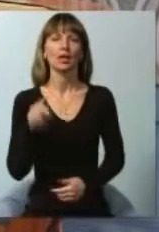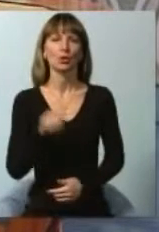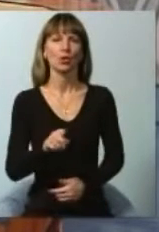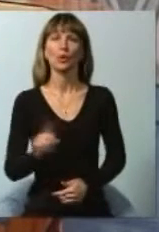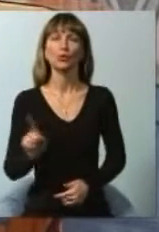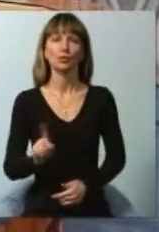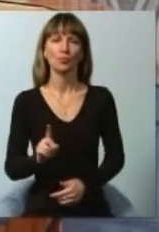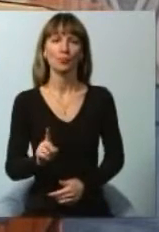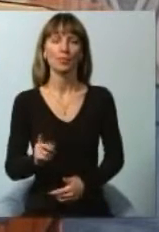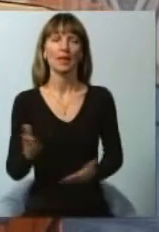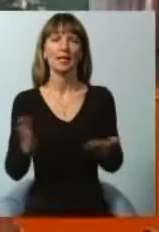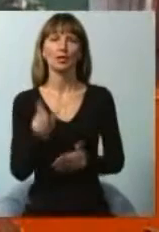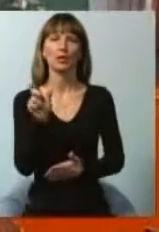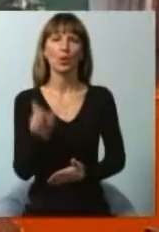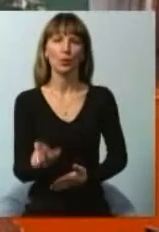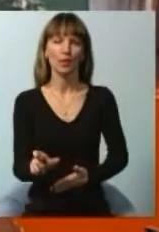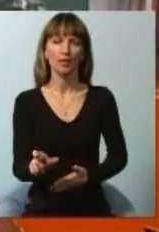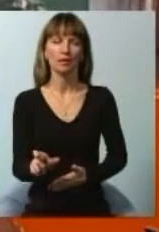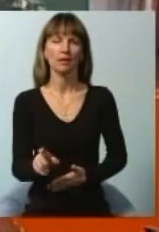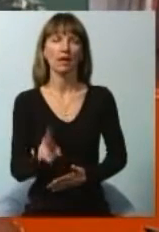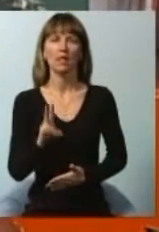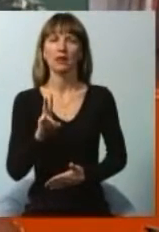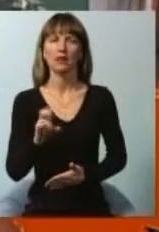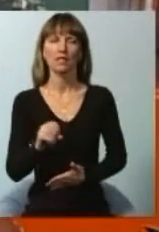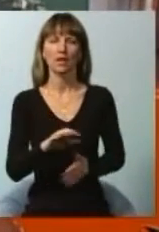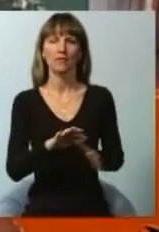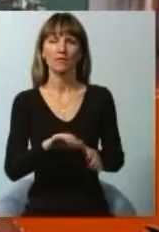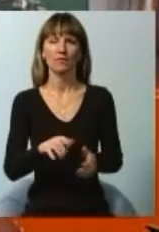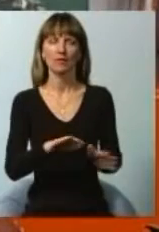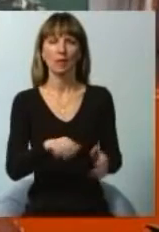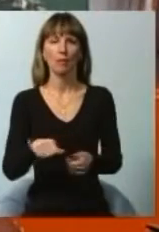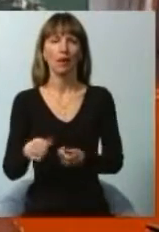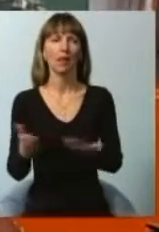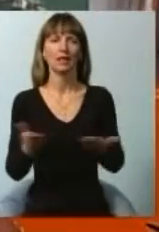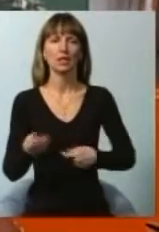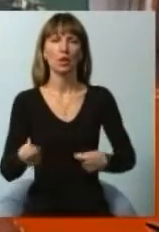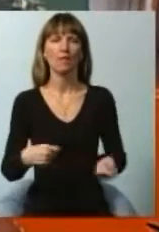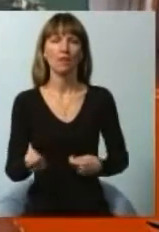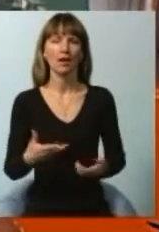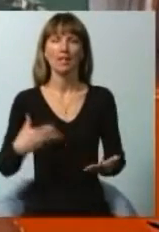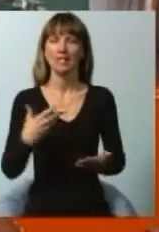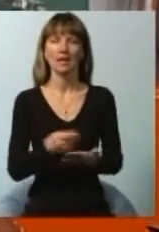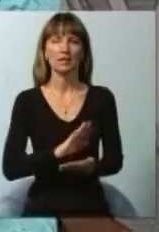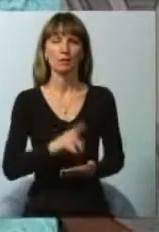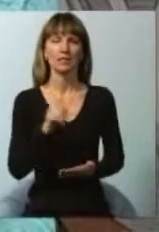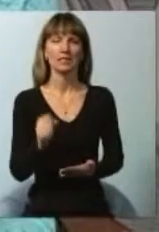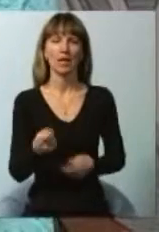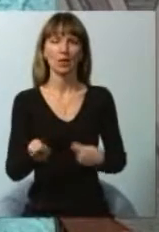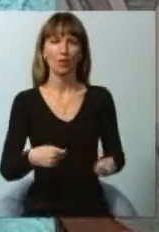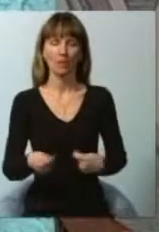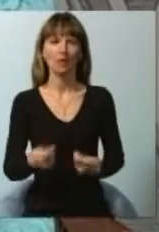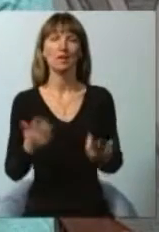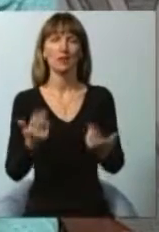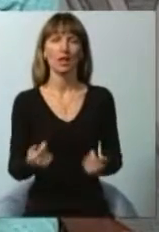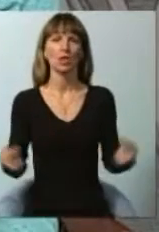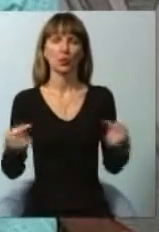щоб якась людина не винесла якийсь товар, не заплативши за нього, не вкрала. Так,